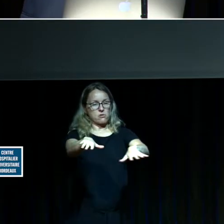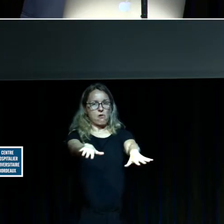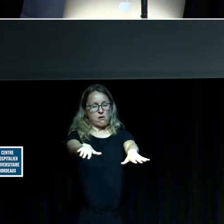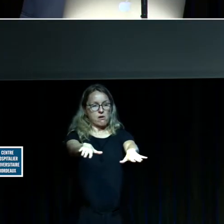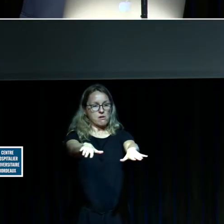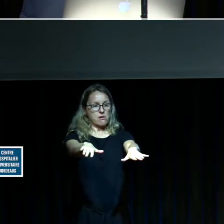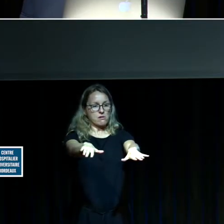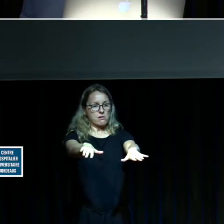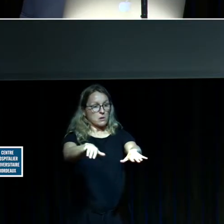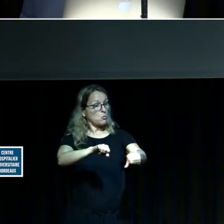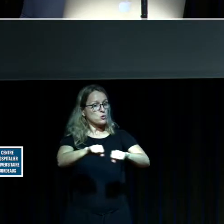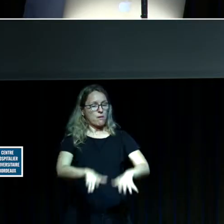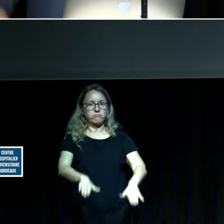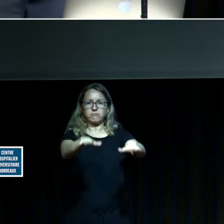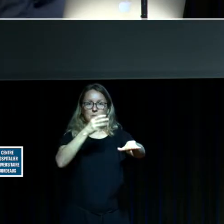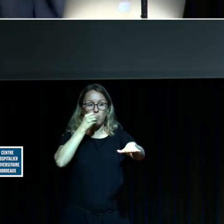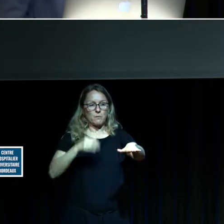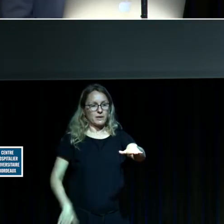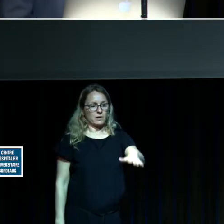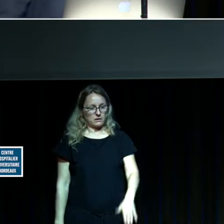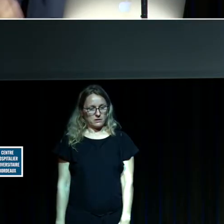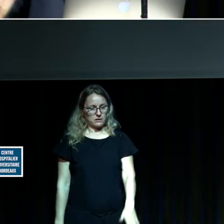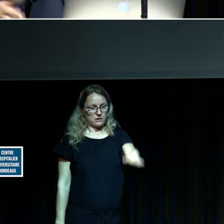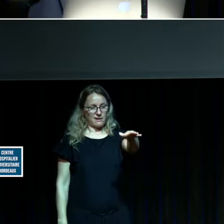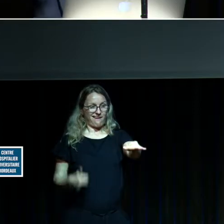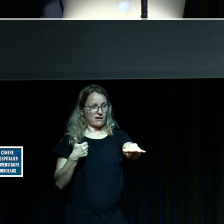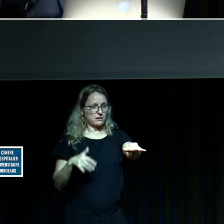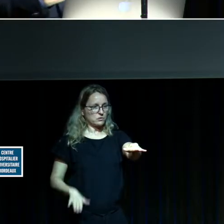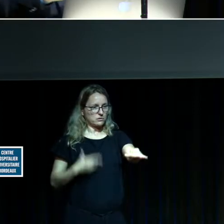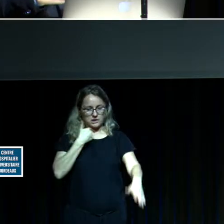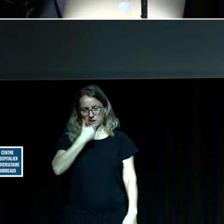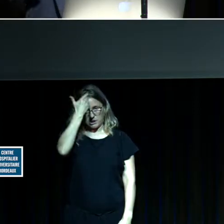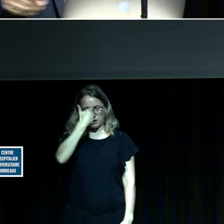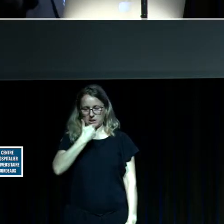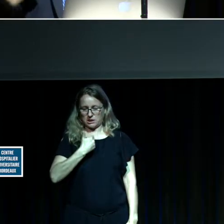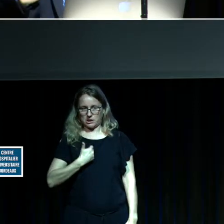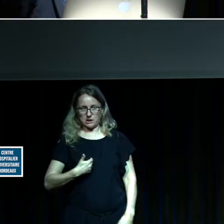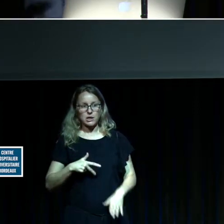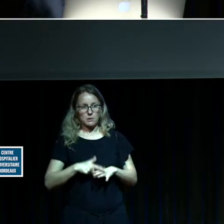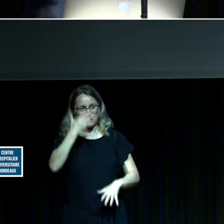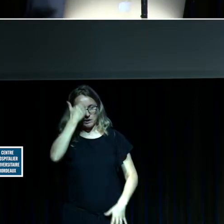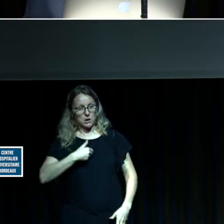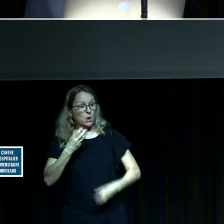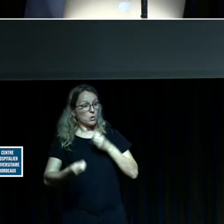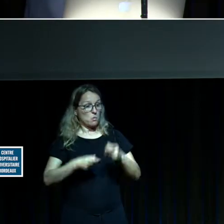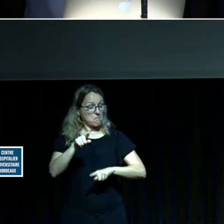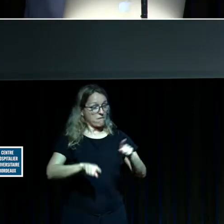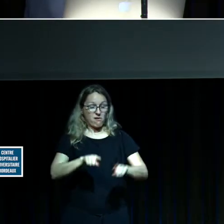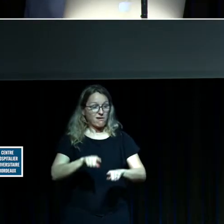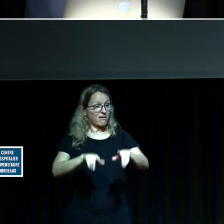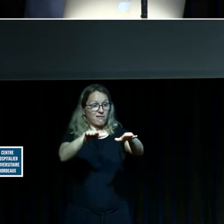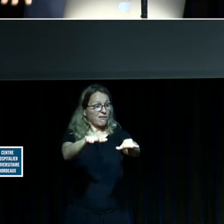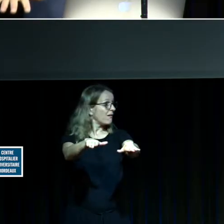bras se lèvent et ne bougent pas, tout va bien. Si un bras ne se lève pas du tout, c'est qu'il est paralysé, c'est qu'il y a un truc qui ne va pas. Et ou alors, on peut avoir simplement